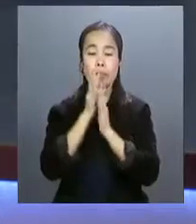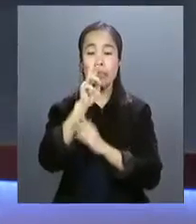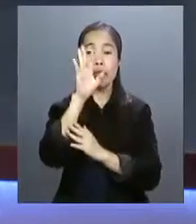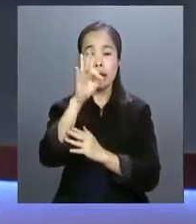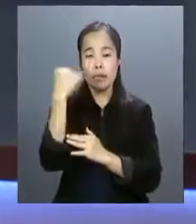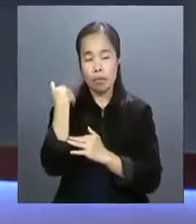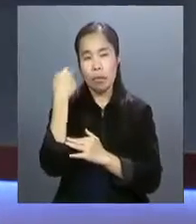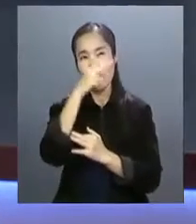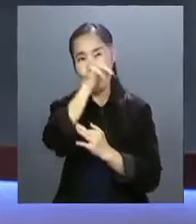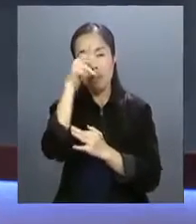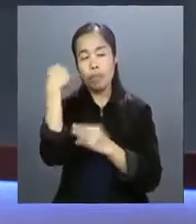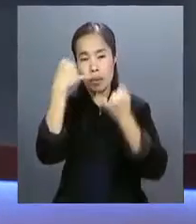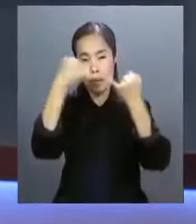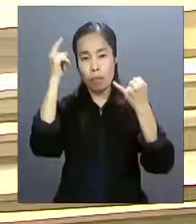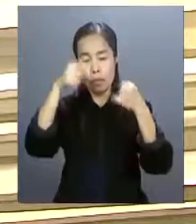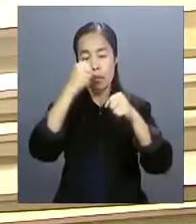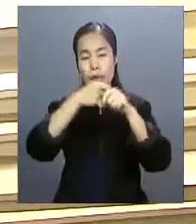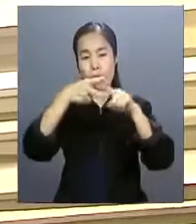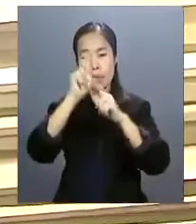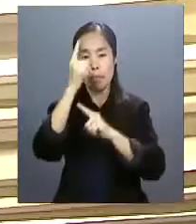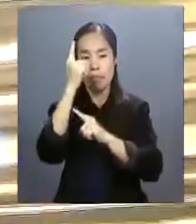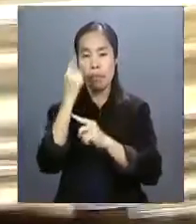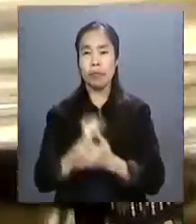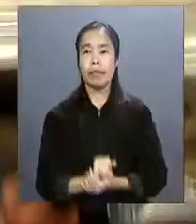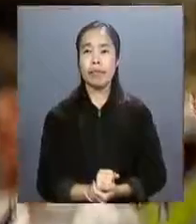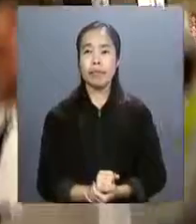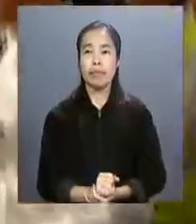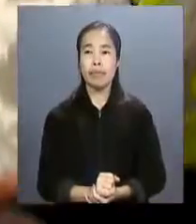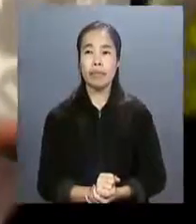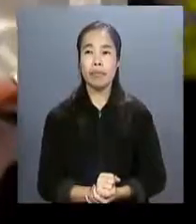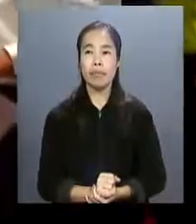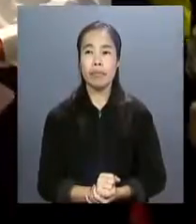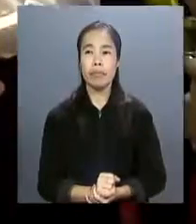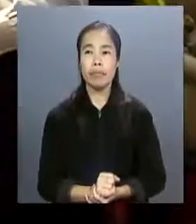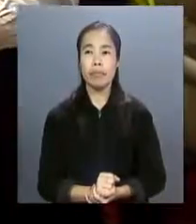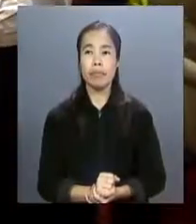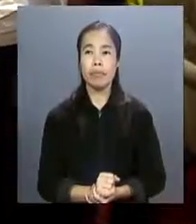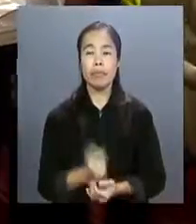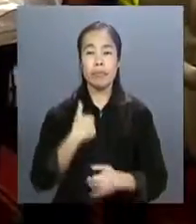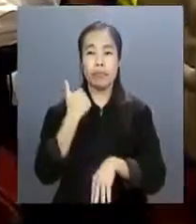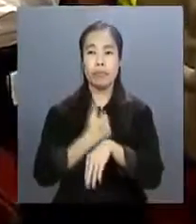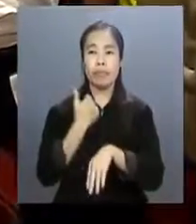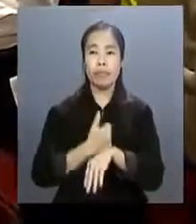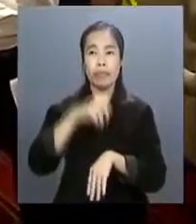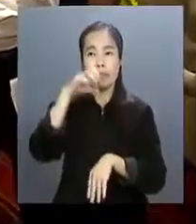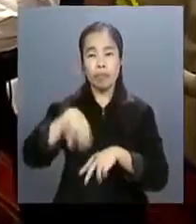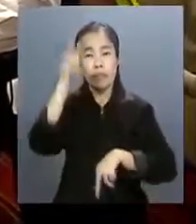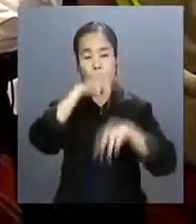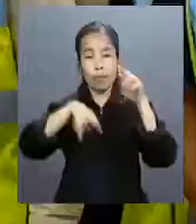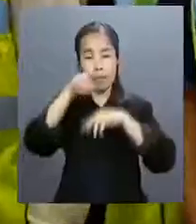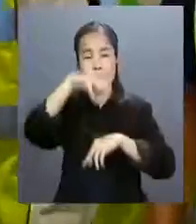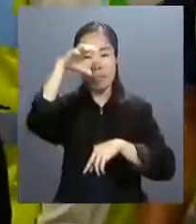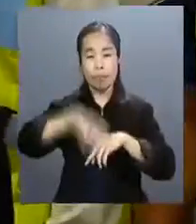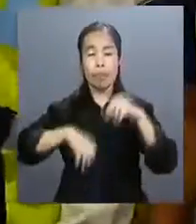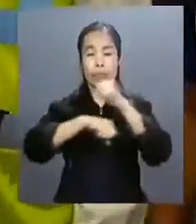จุดที่ยังคงต้องปรับปรุงค่ะนายไทยวุฒิขันแก้วผู้อำนวยการกองควบคุมอาคารสำนักการโย